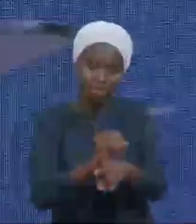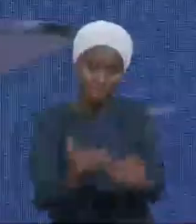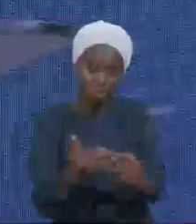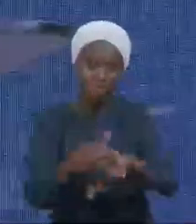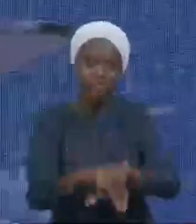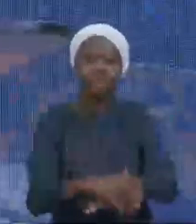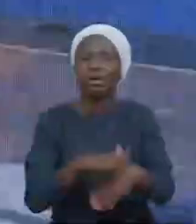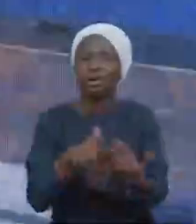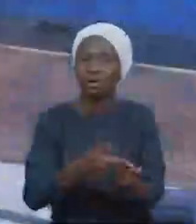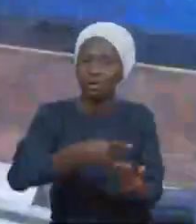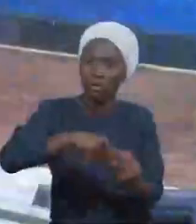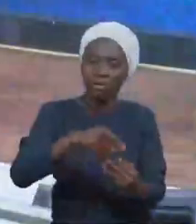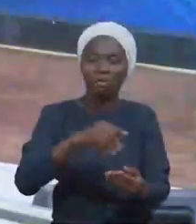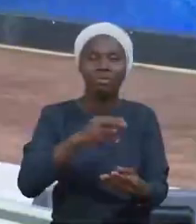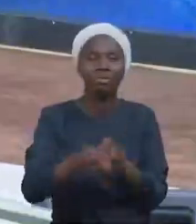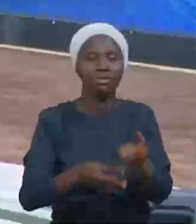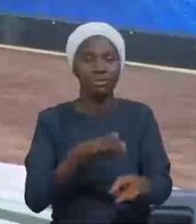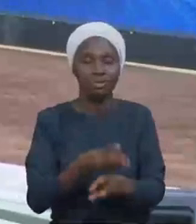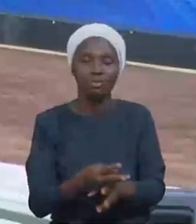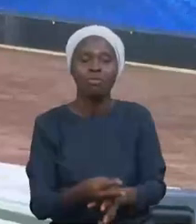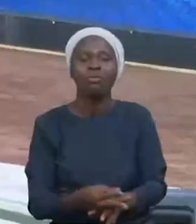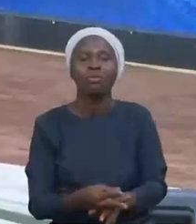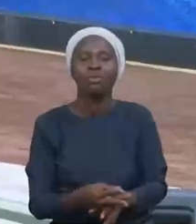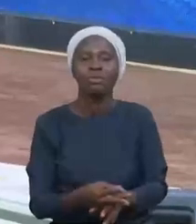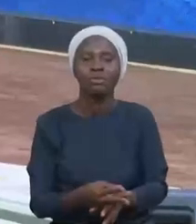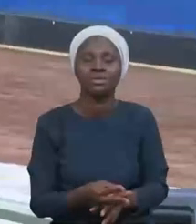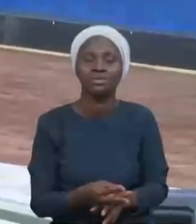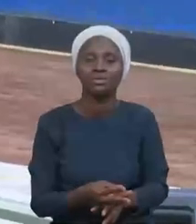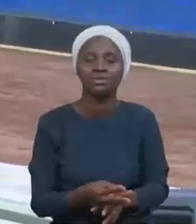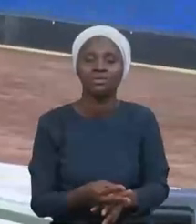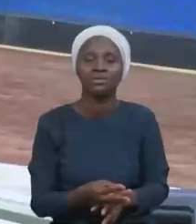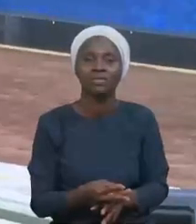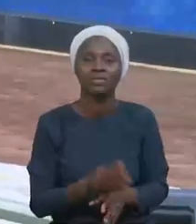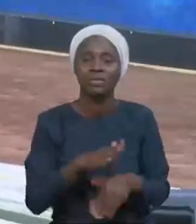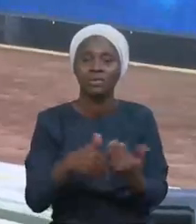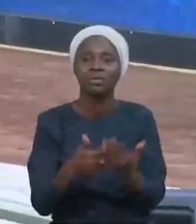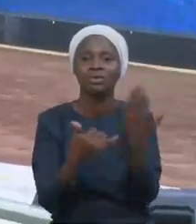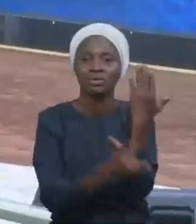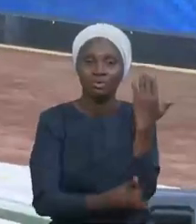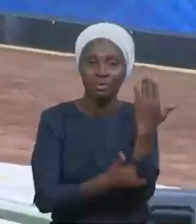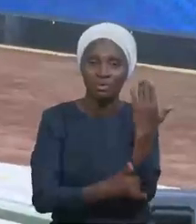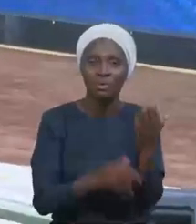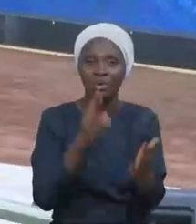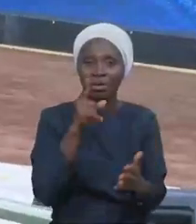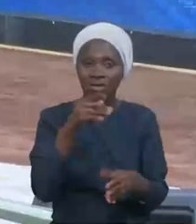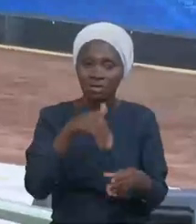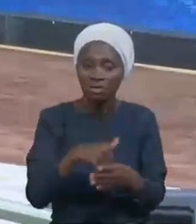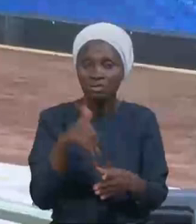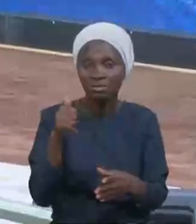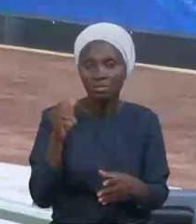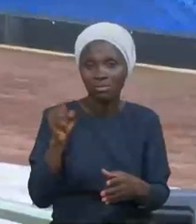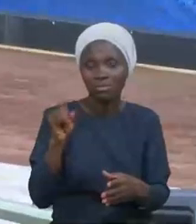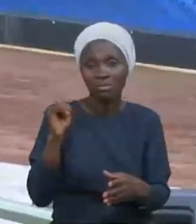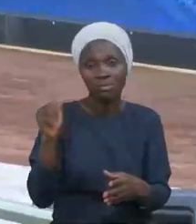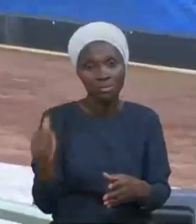en Europe, es-tu en Amérique? Es-tu en Asie, en Australie,